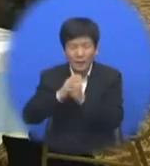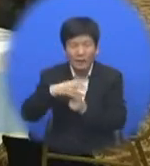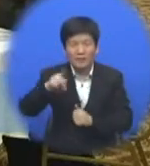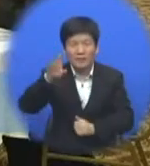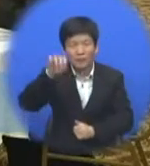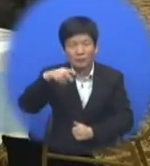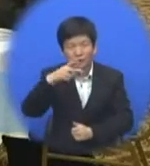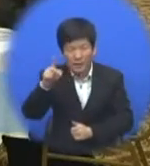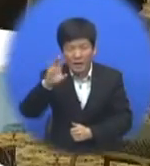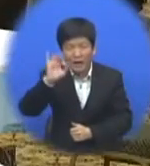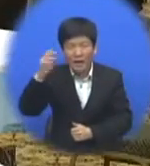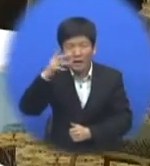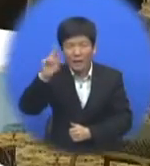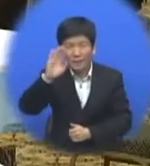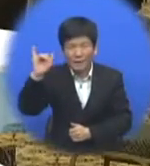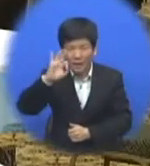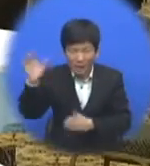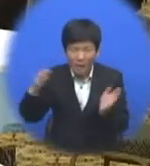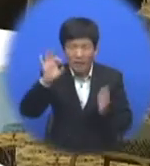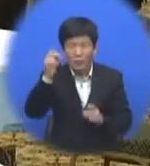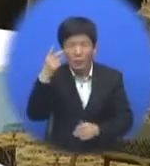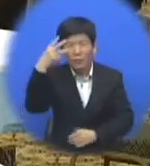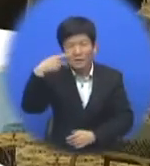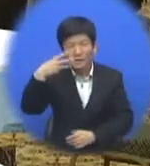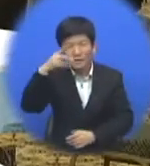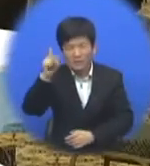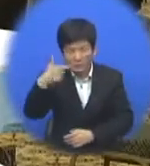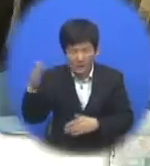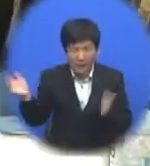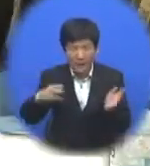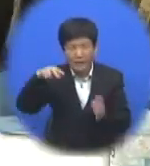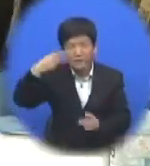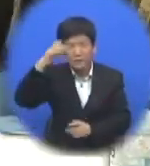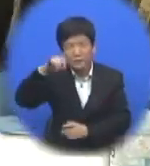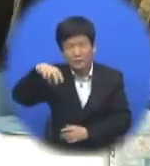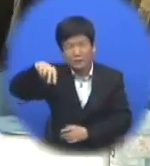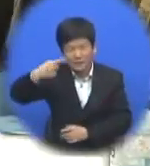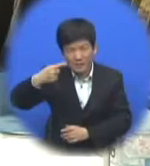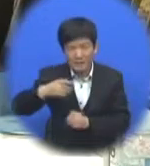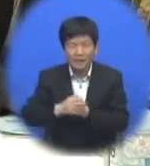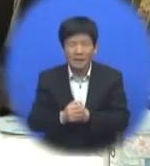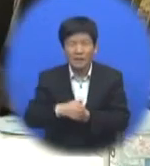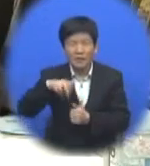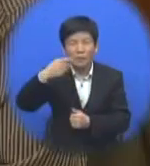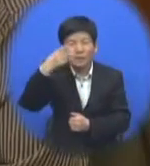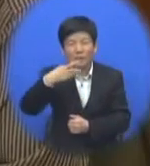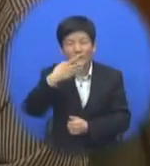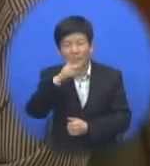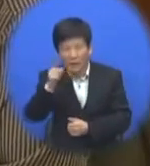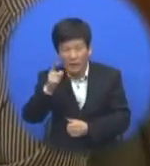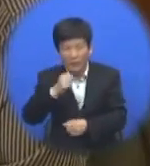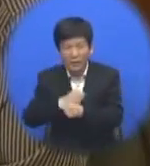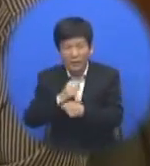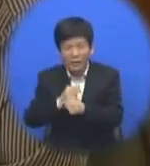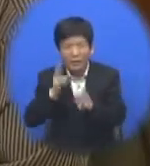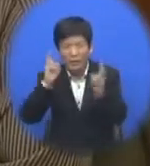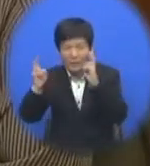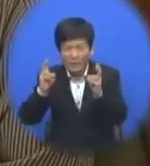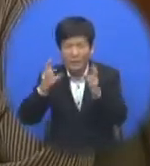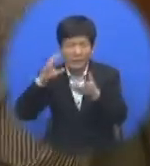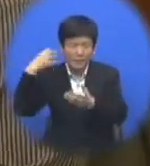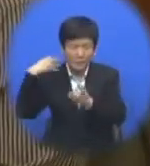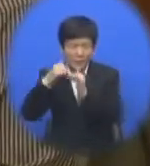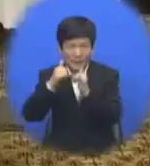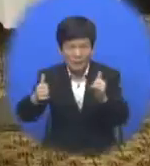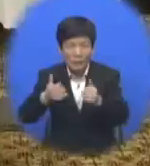사우디아라비아의 쟀다 요르단 암만 스위스 취리히의 지역에서 코트라 를 통해 발굴된 잠재 바이어들과 수출